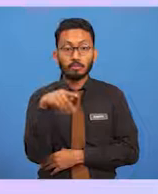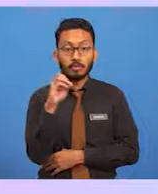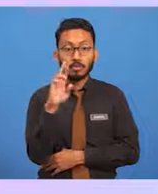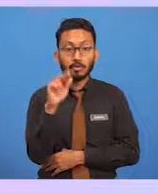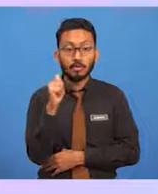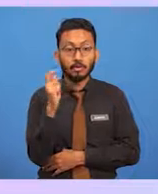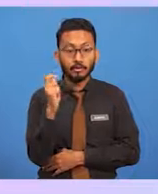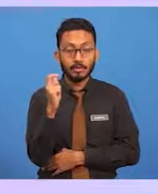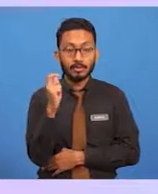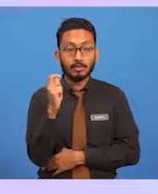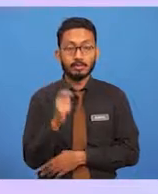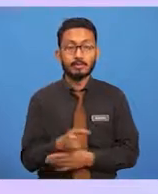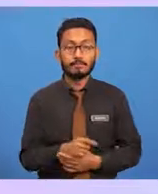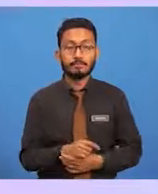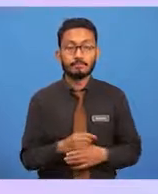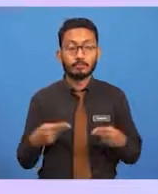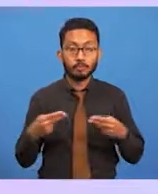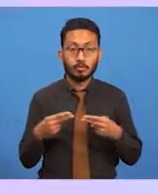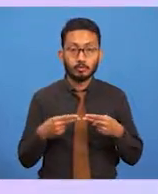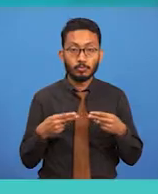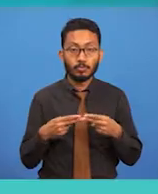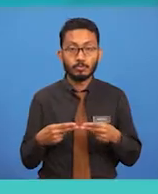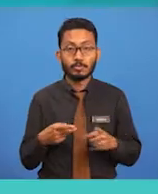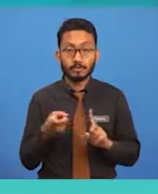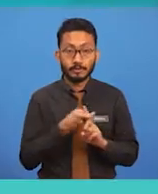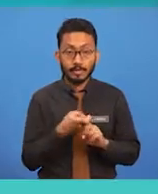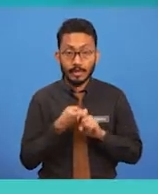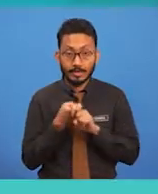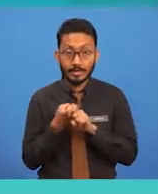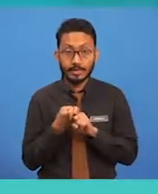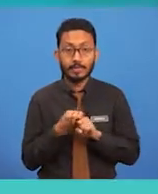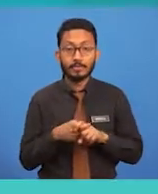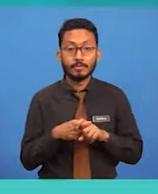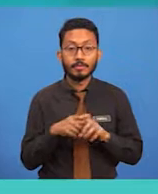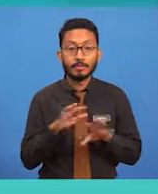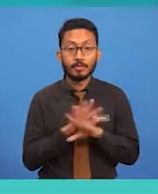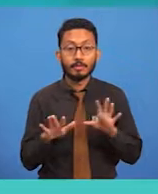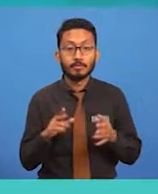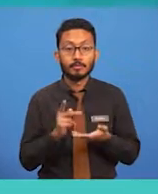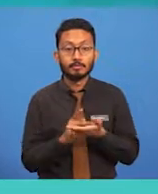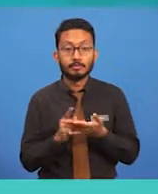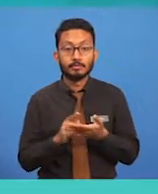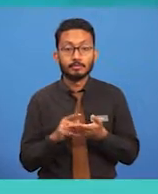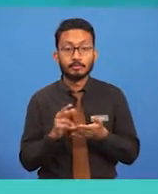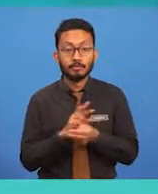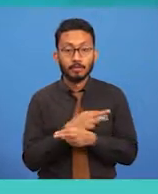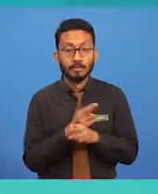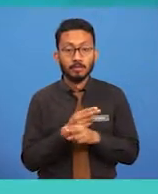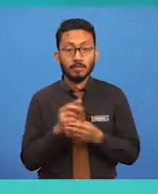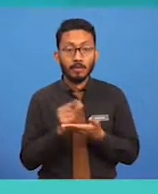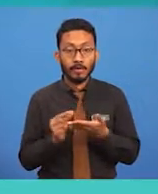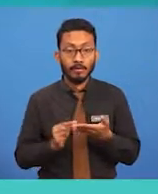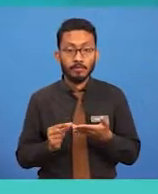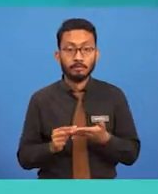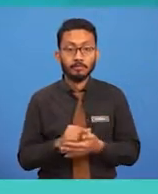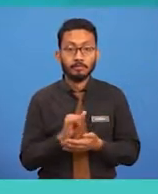saling berhubung kait antara satu sama lain. Tanpa rekaan grafik yang berkualiti, sesuatu rekaan